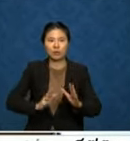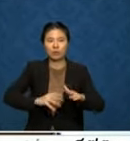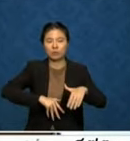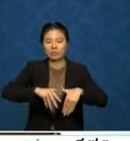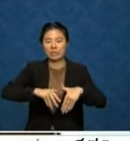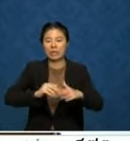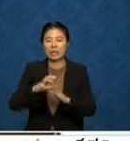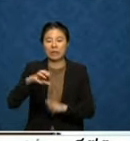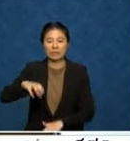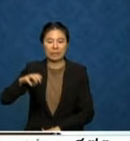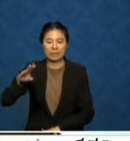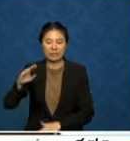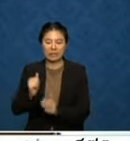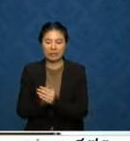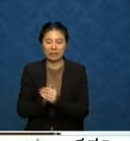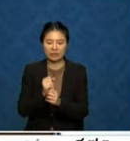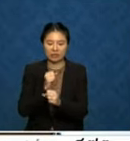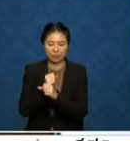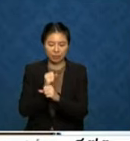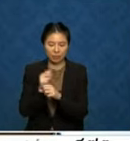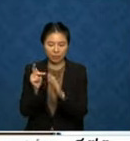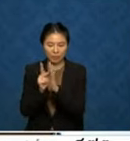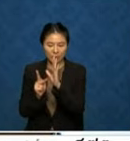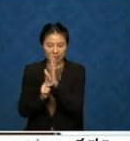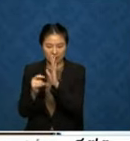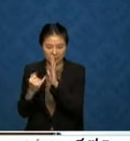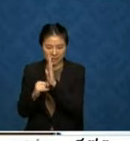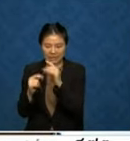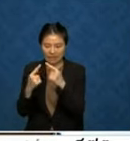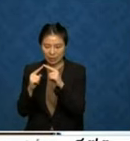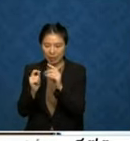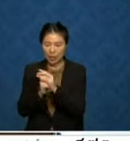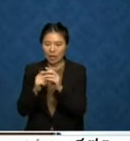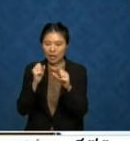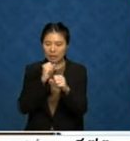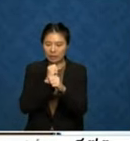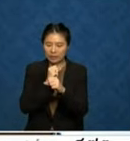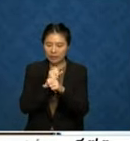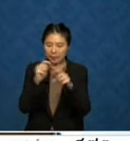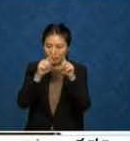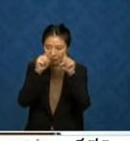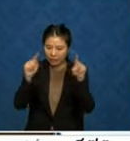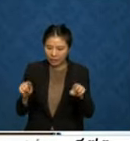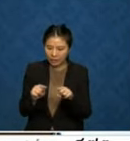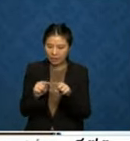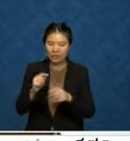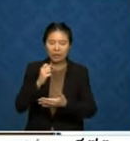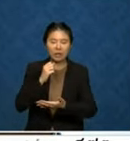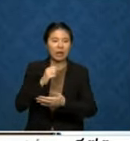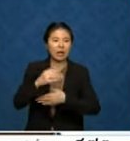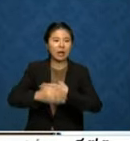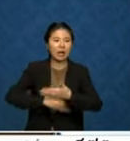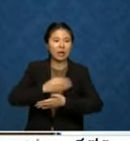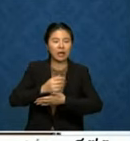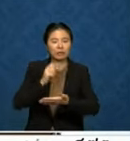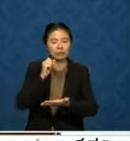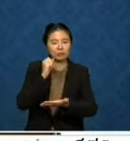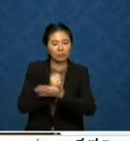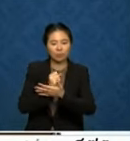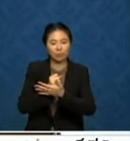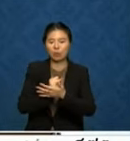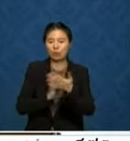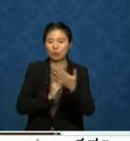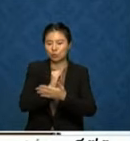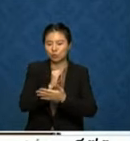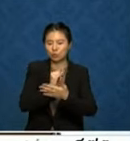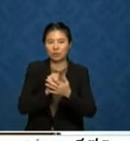าแต่ว่าจดทะเบียนถูกต้องตามกฎหมายไม่ให้บริษัทเหล่านี้เนี่ยไปเอาเปรียบพี่น้องประชาชนครับและที่3ครับทั้งสองหน่